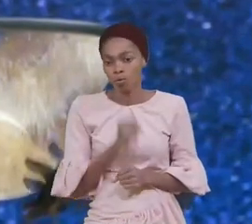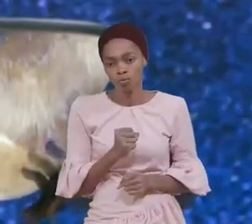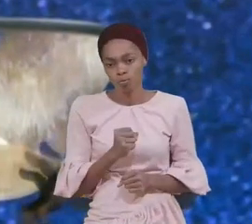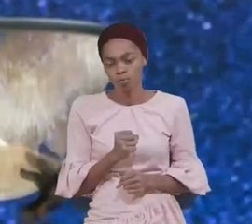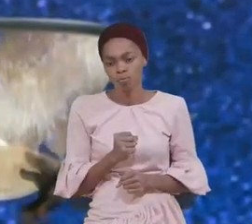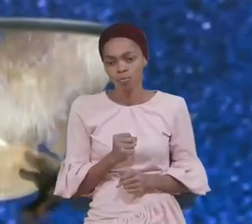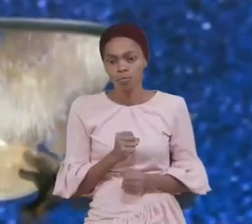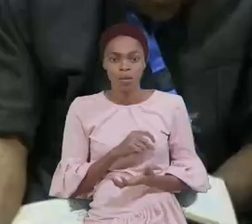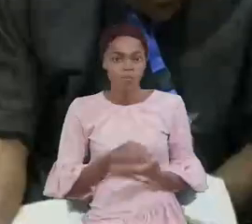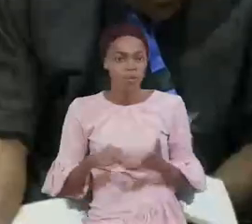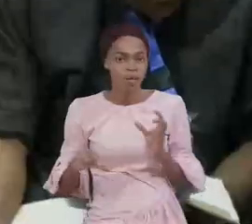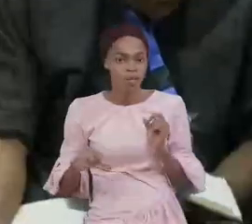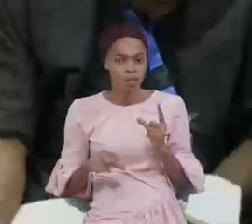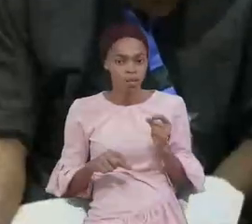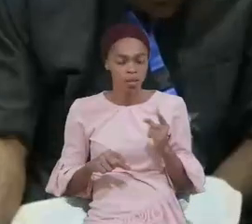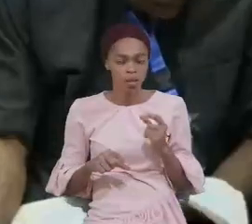Le verset 11,